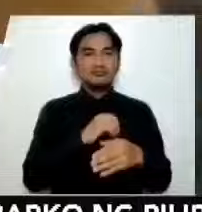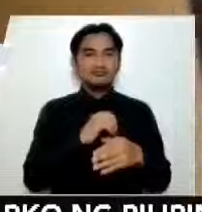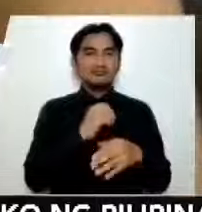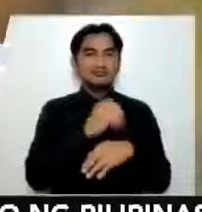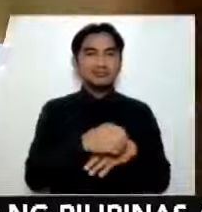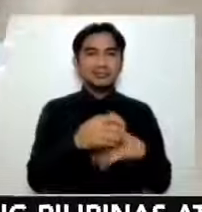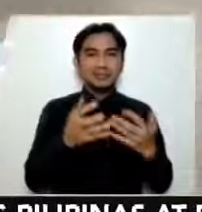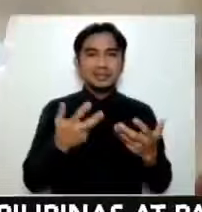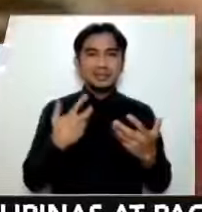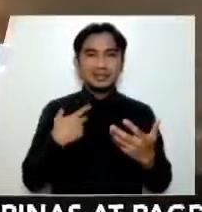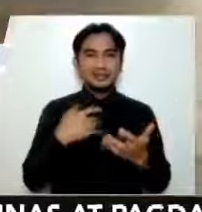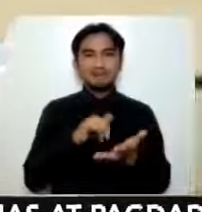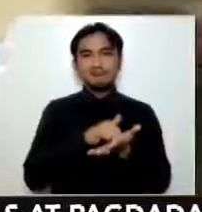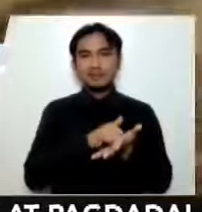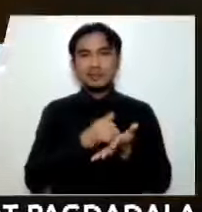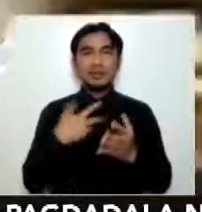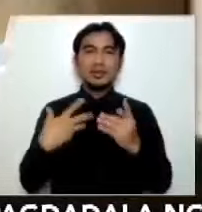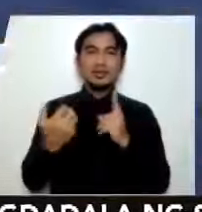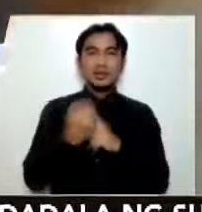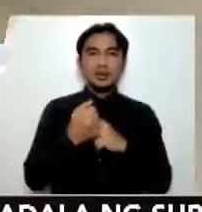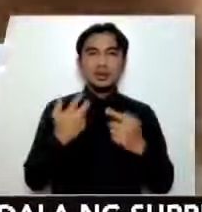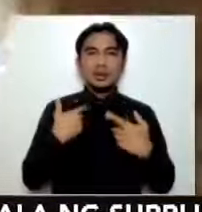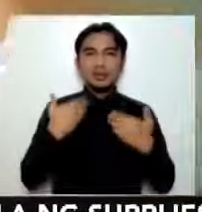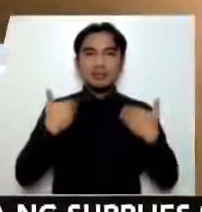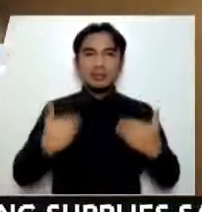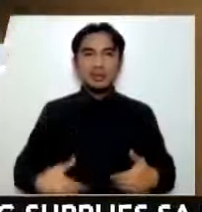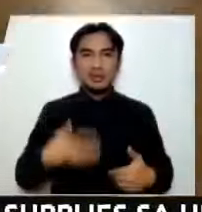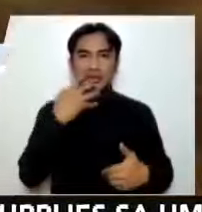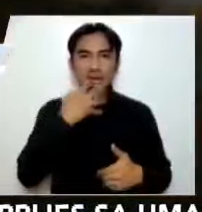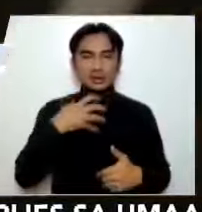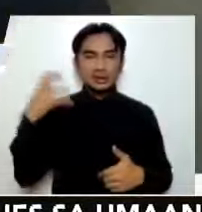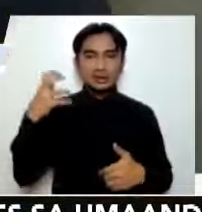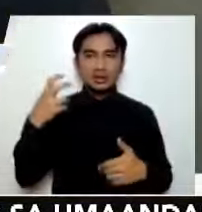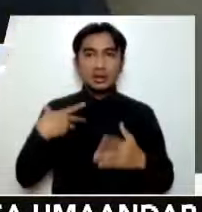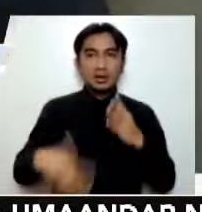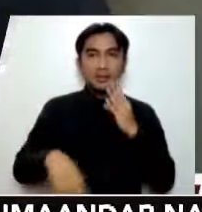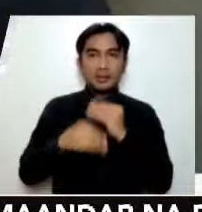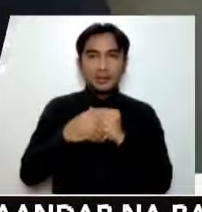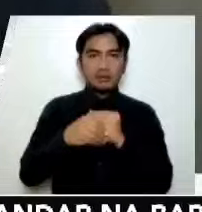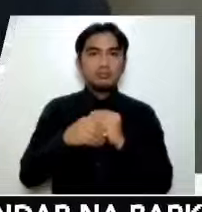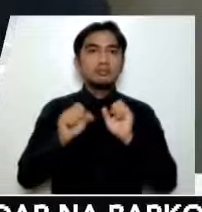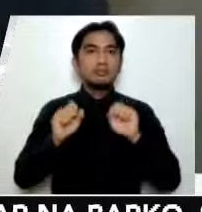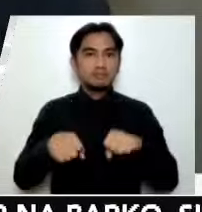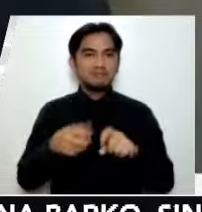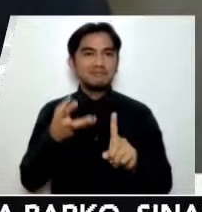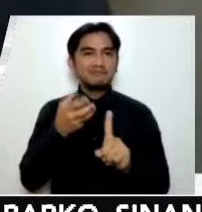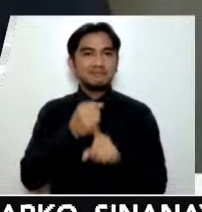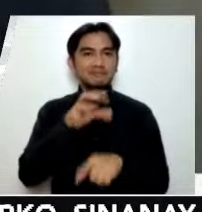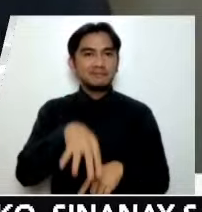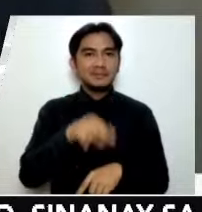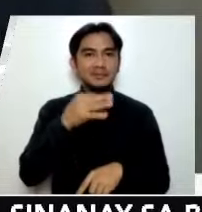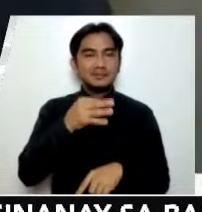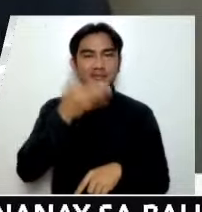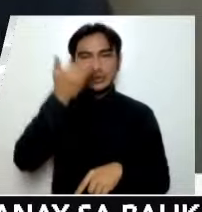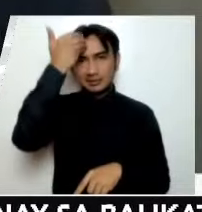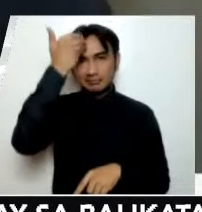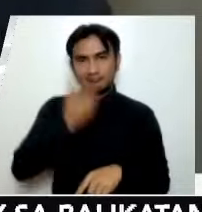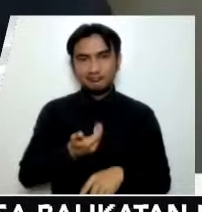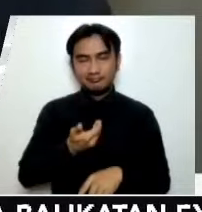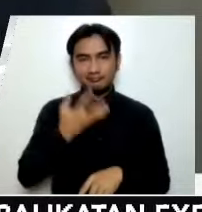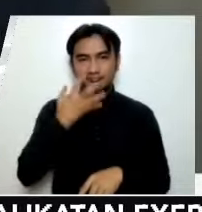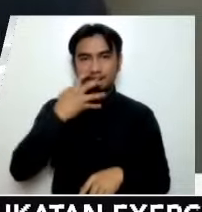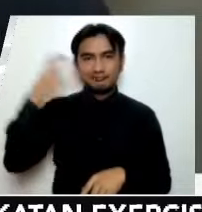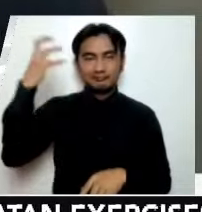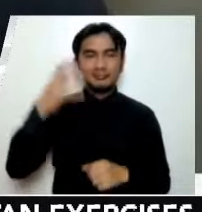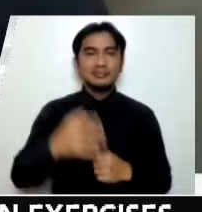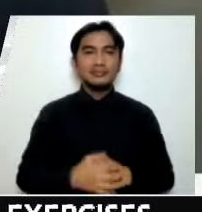nakamamatay na epekto ng sobrang init ng panahon heat stroke mas malaki ang chansa or um risk na